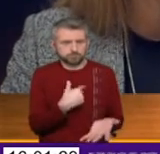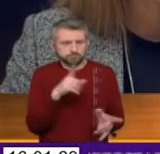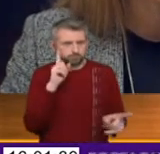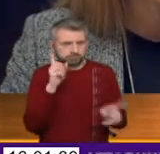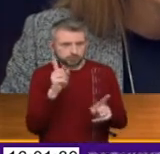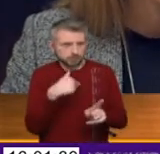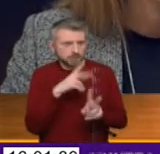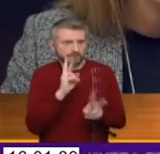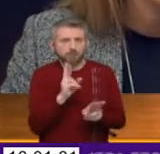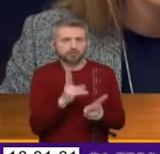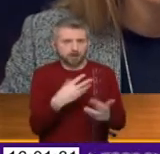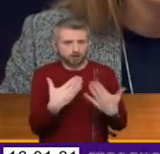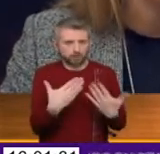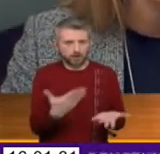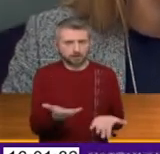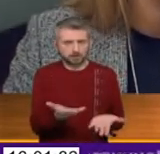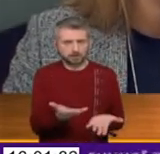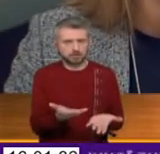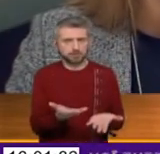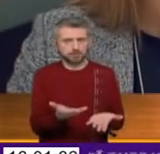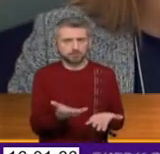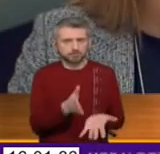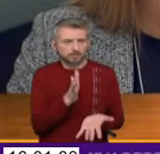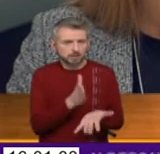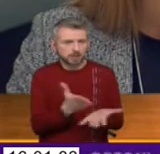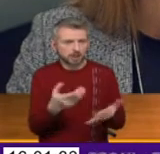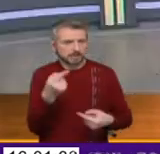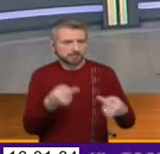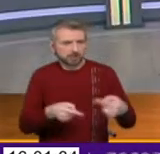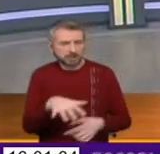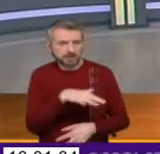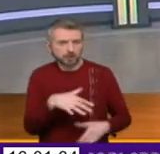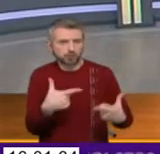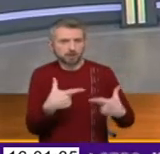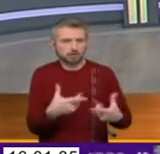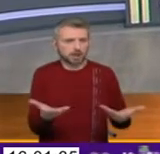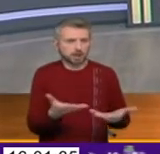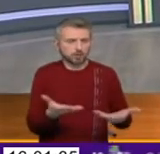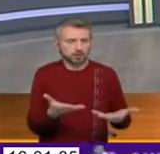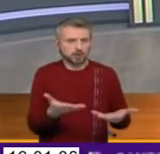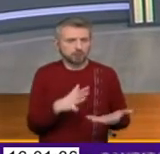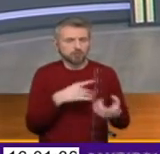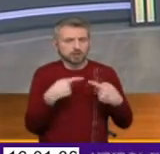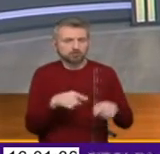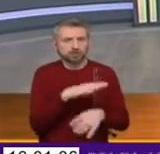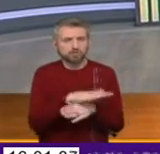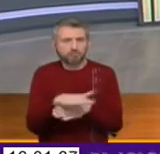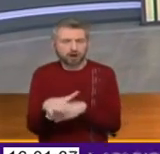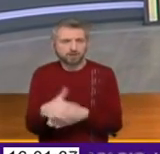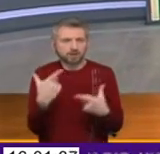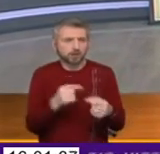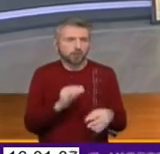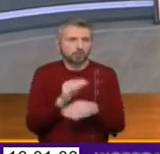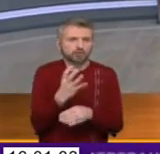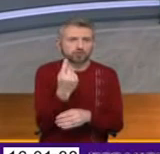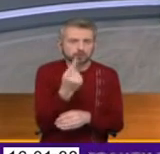це реагувати. Тобто є там якісь спірні території, на якихось там, ну, там були інші мафи, десь доставили ще